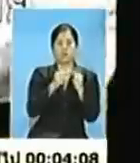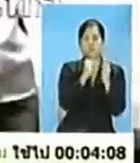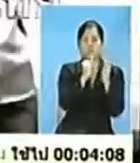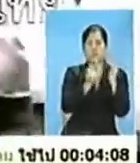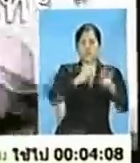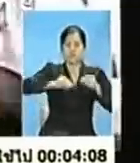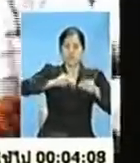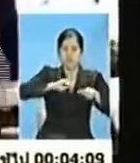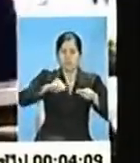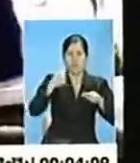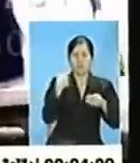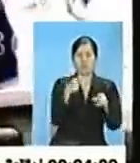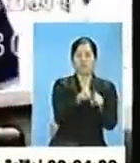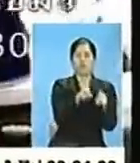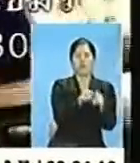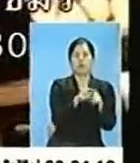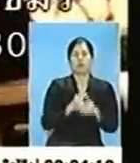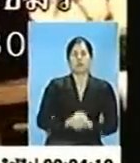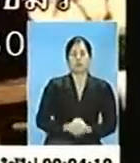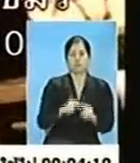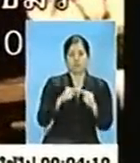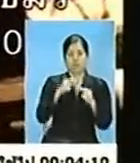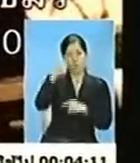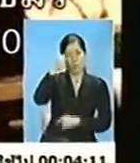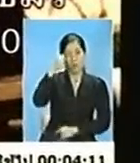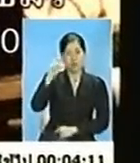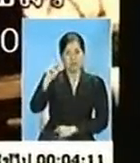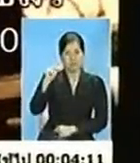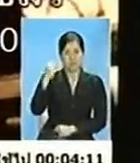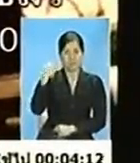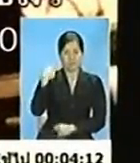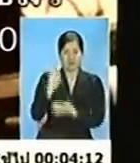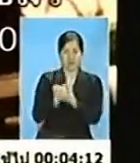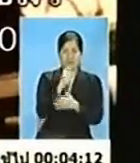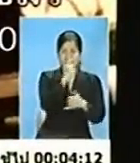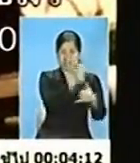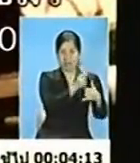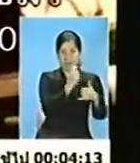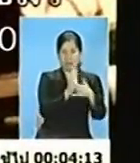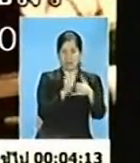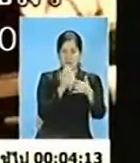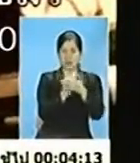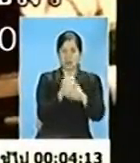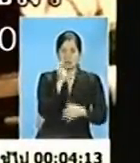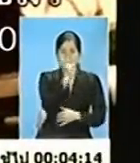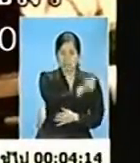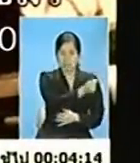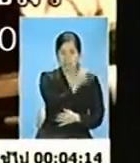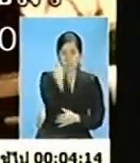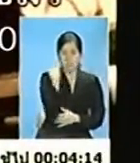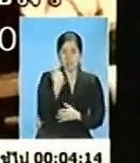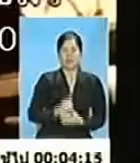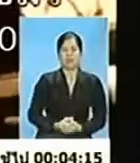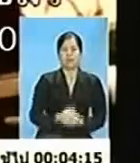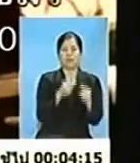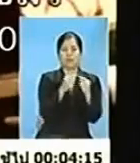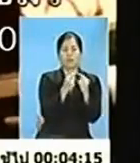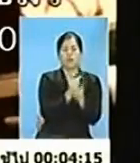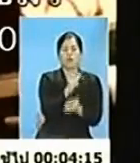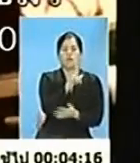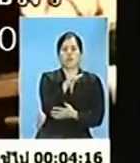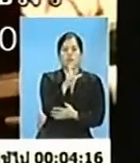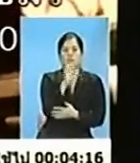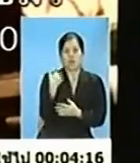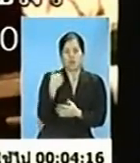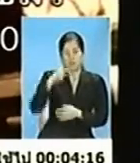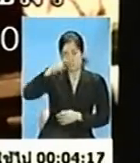อยู่30วันไปจ๊อบเสีย600 550ให้กับนายหน้า250เขมรเอาไป300